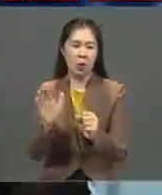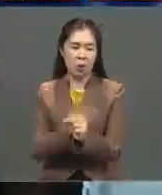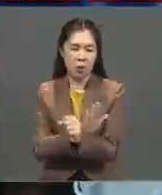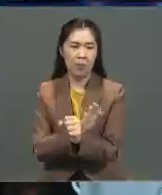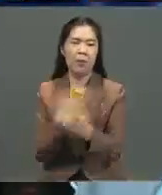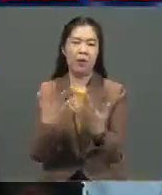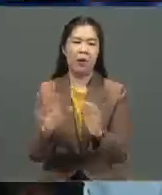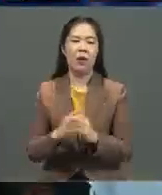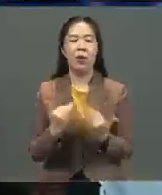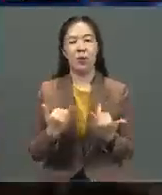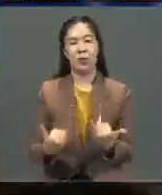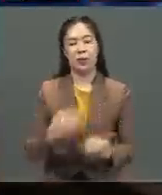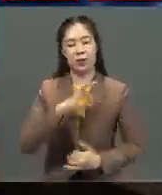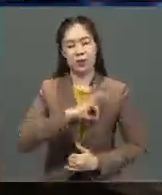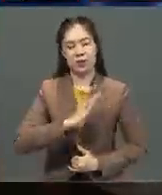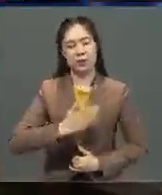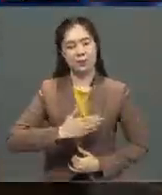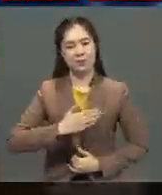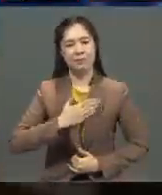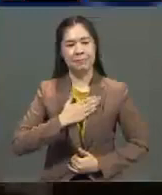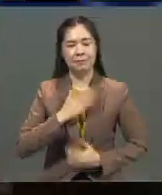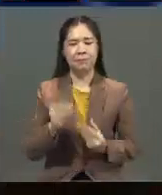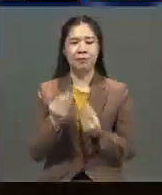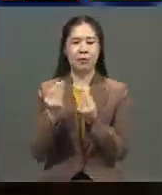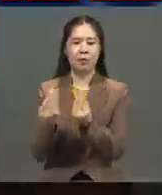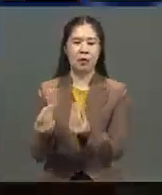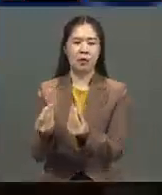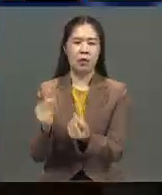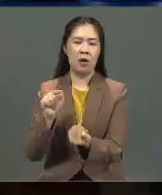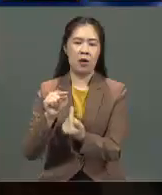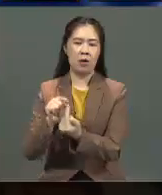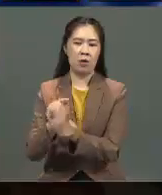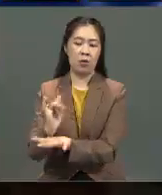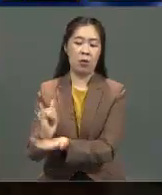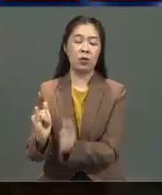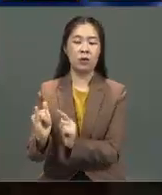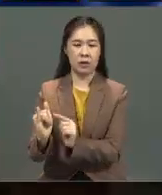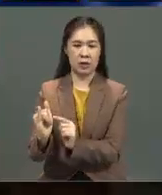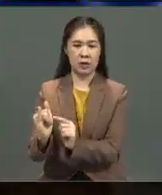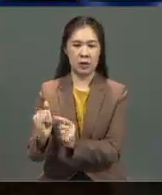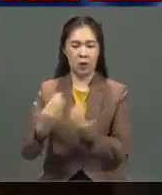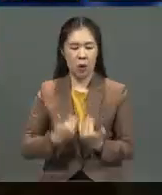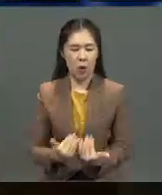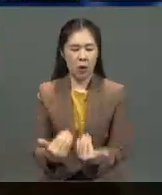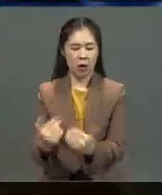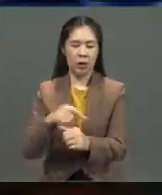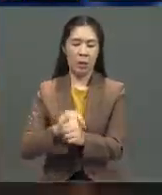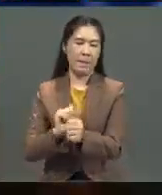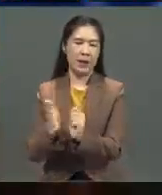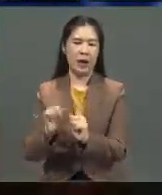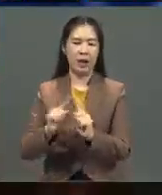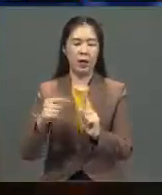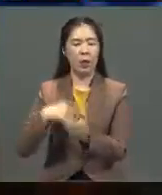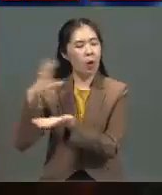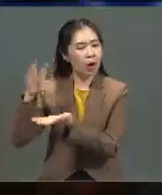1ปีแล้ววันนี้รู้สึกดีใจถือว่าเป็นการคืนศักดิ์ศรีความเป็นมนุษย์ให้กับซีอุยแม้ว่าจะเกิดไม่ทันแต่ก็ได้รับการบอกเล่า